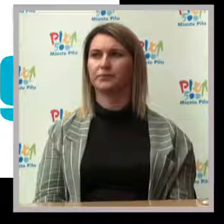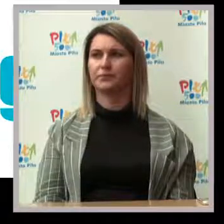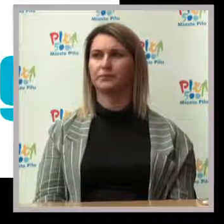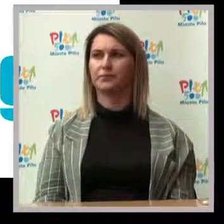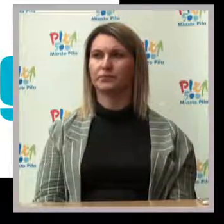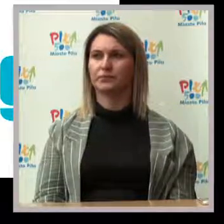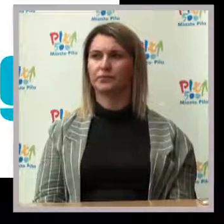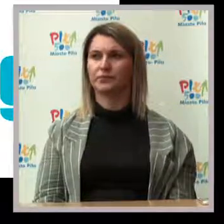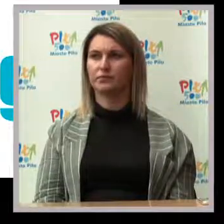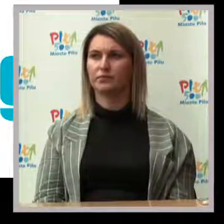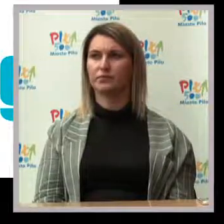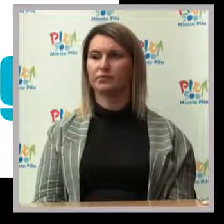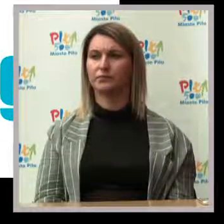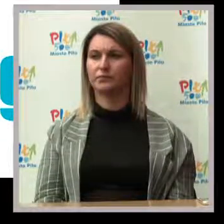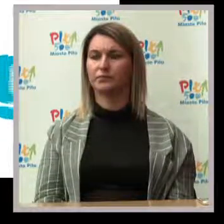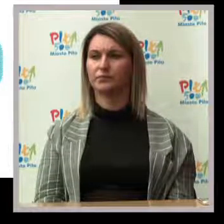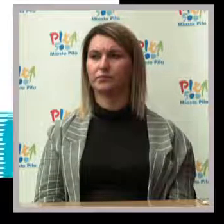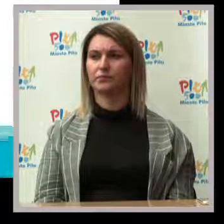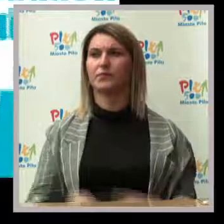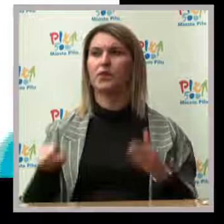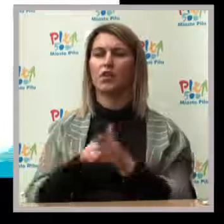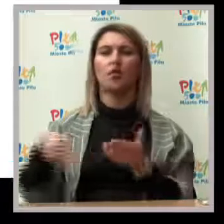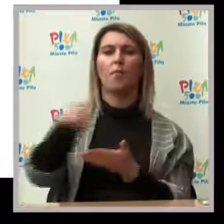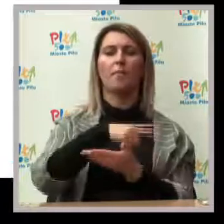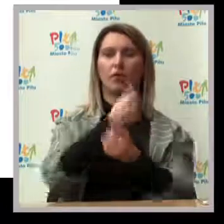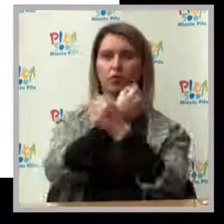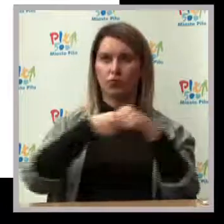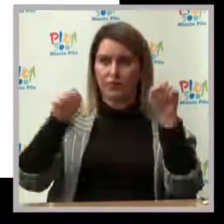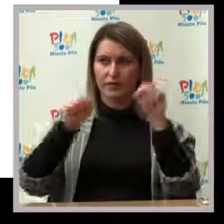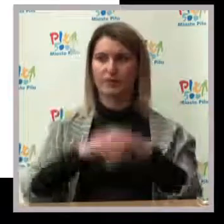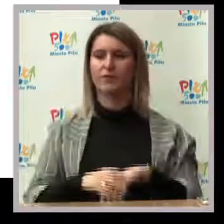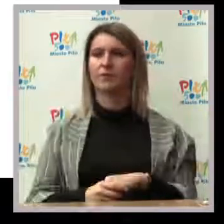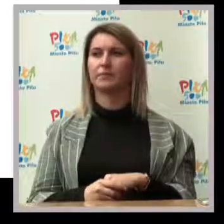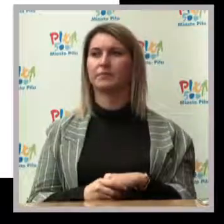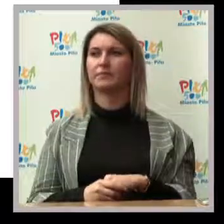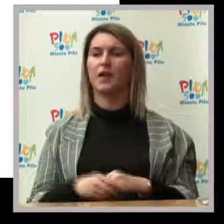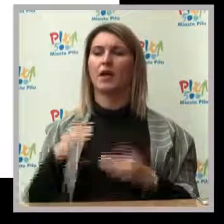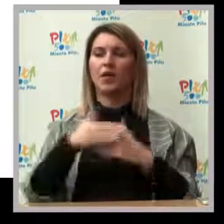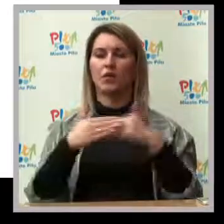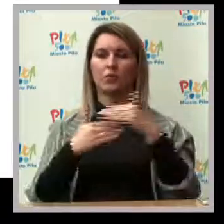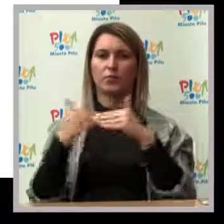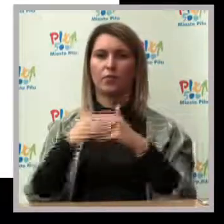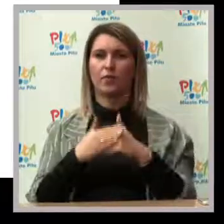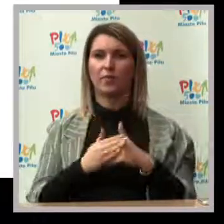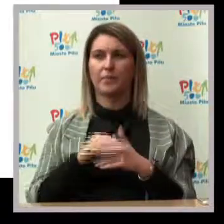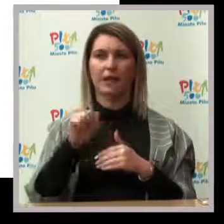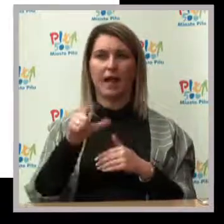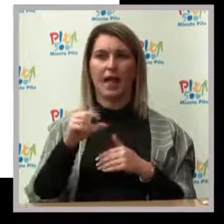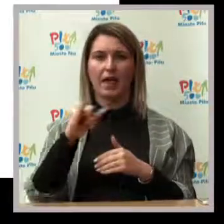przylegający do placu Zwycięstwa. Aleja Niepodległości